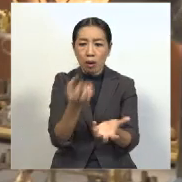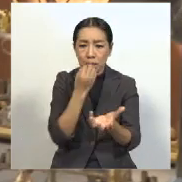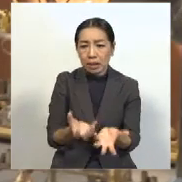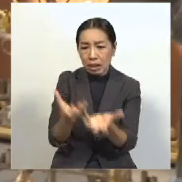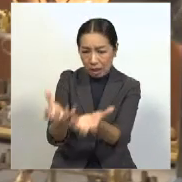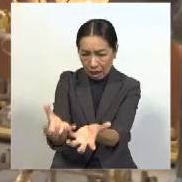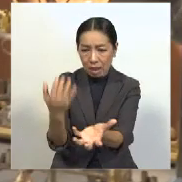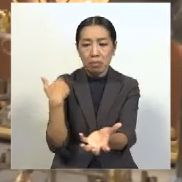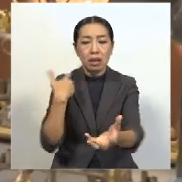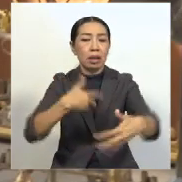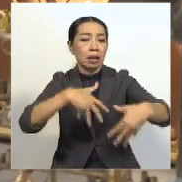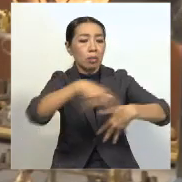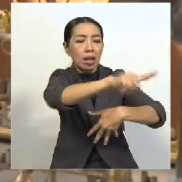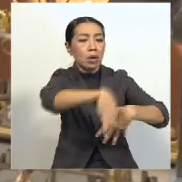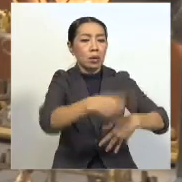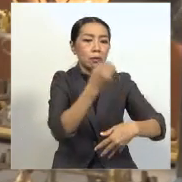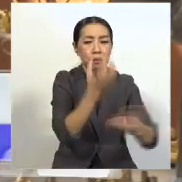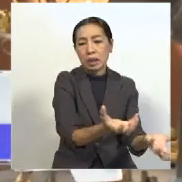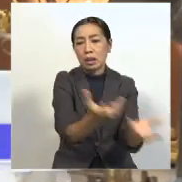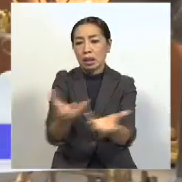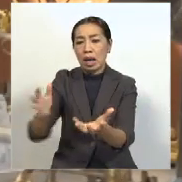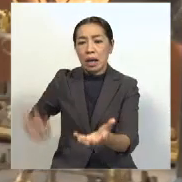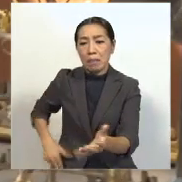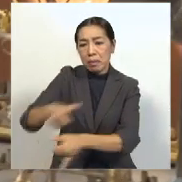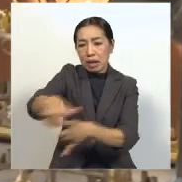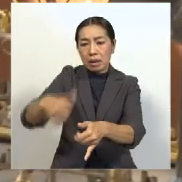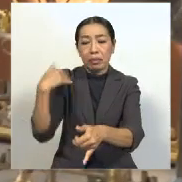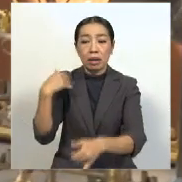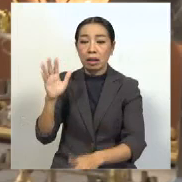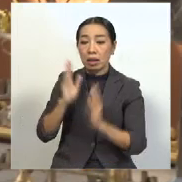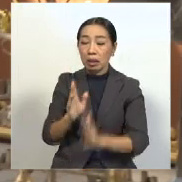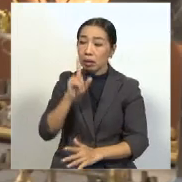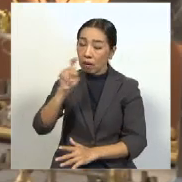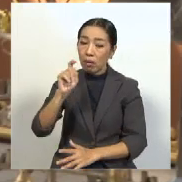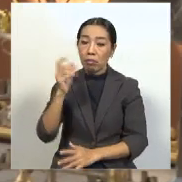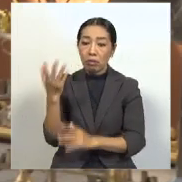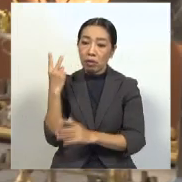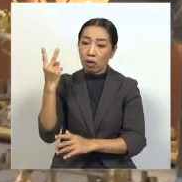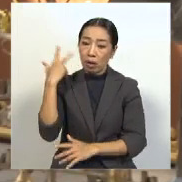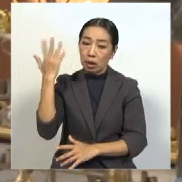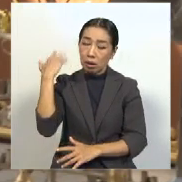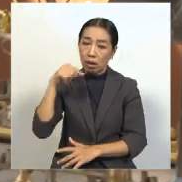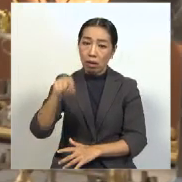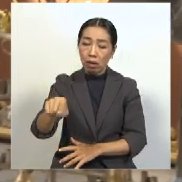มก็นำอาหารมาให้นะ อย่างเมื่อ 2-3 วันก่อนนะคะที่เขาลงพื้นที่มาทำ